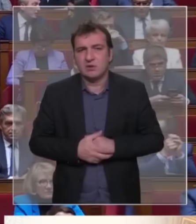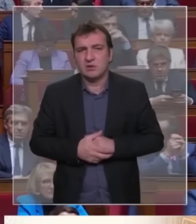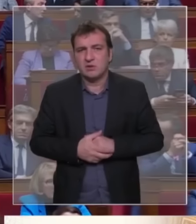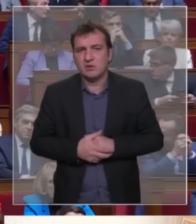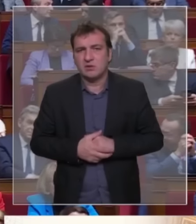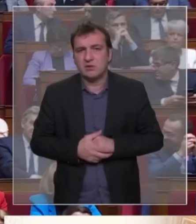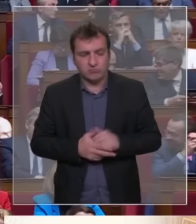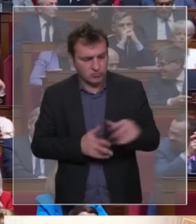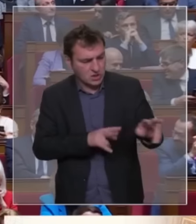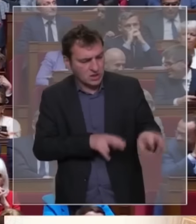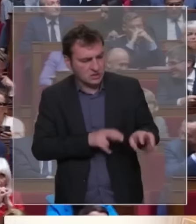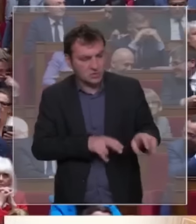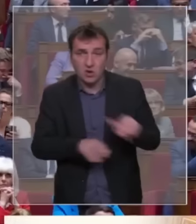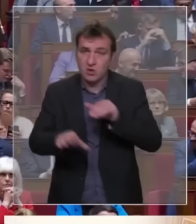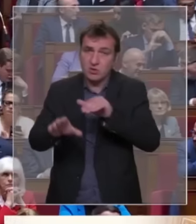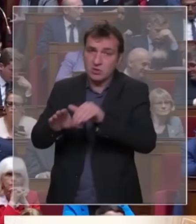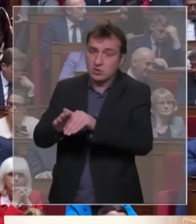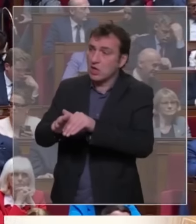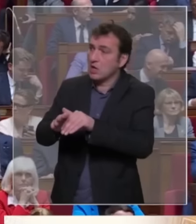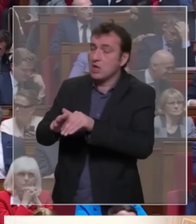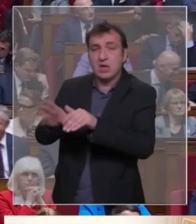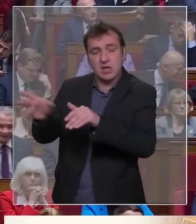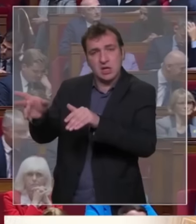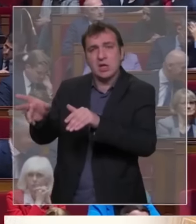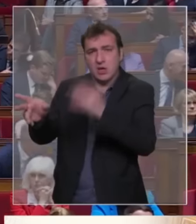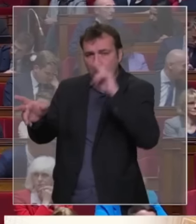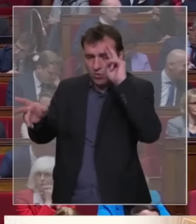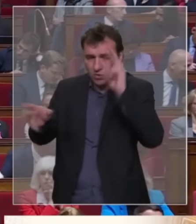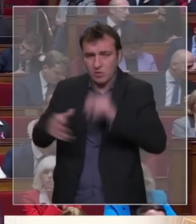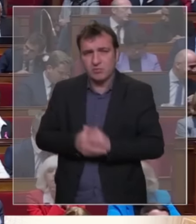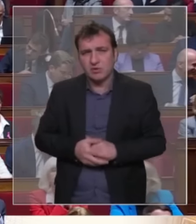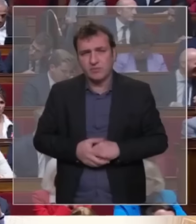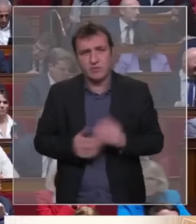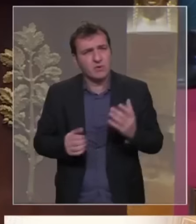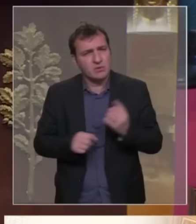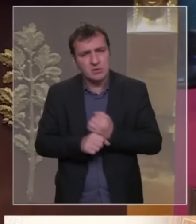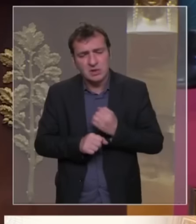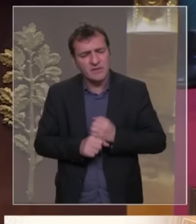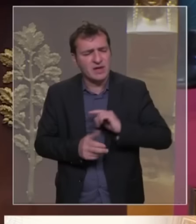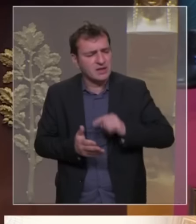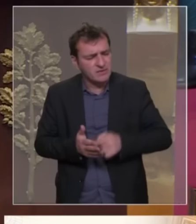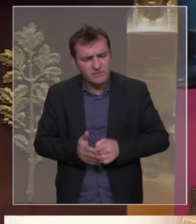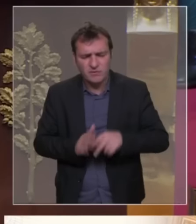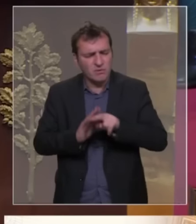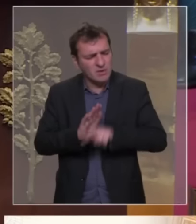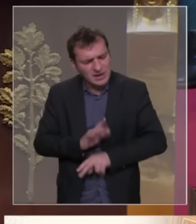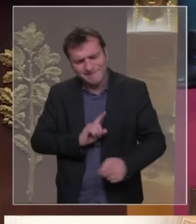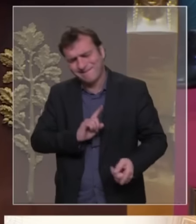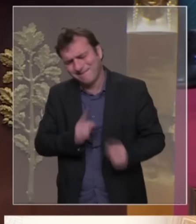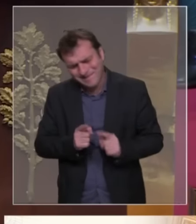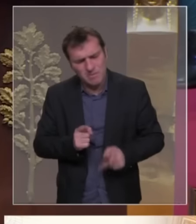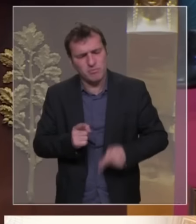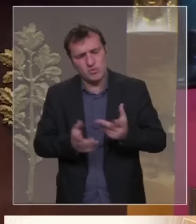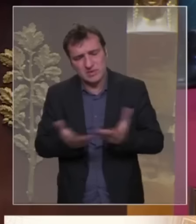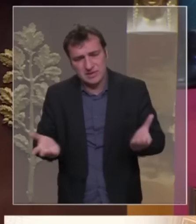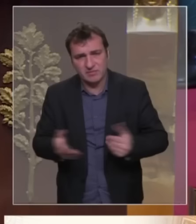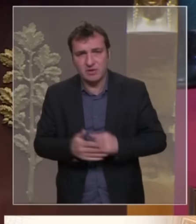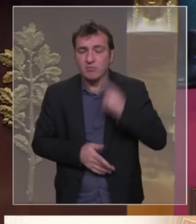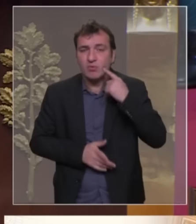nos agriculteurs à Bruxelles pour poursuivre le travail indispensable de simplification des règles et s'assurer que